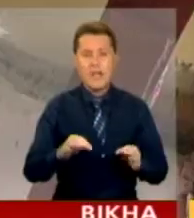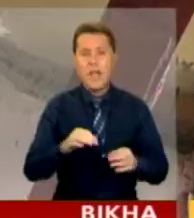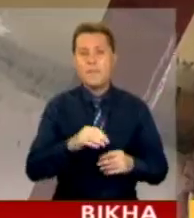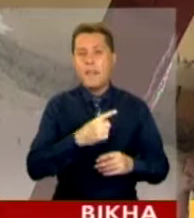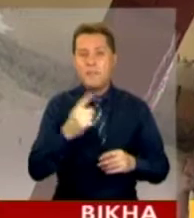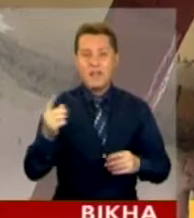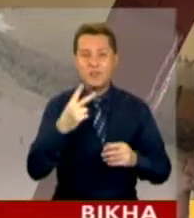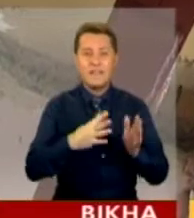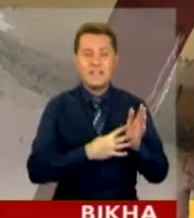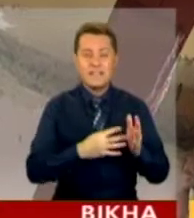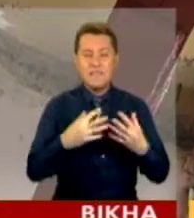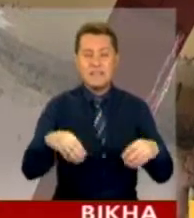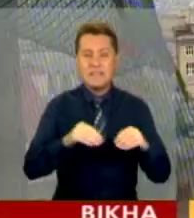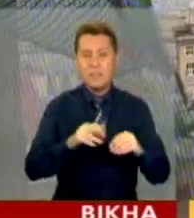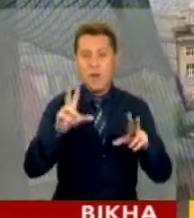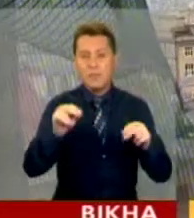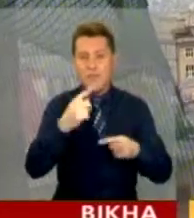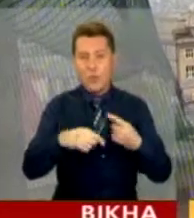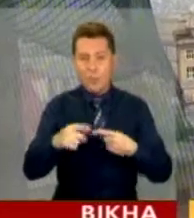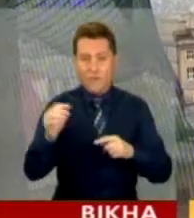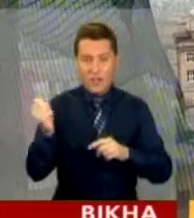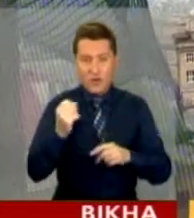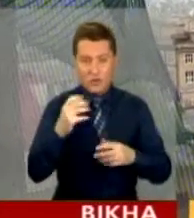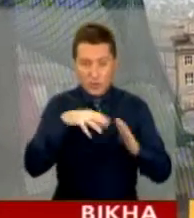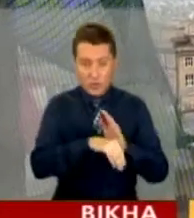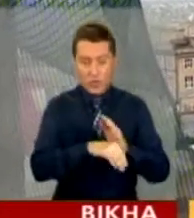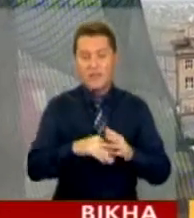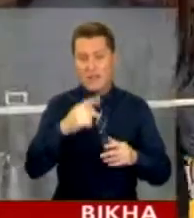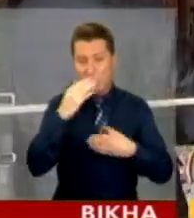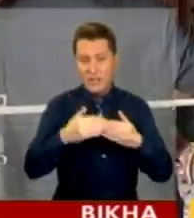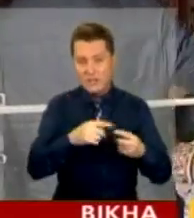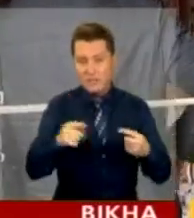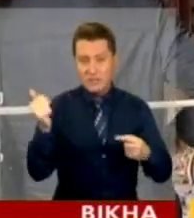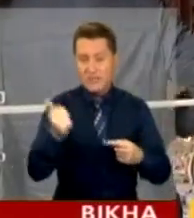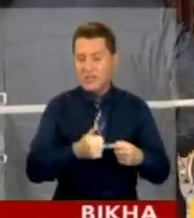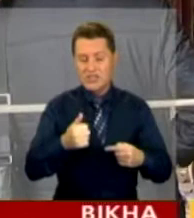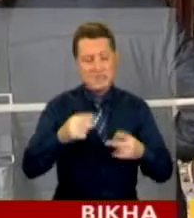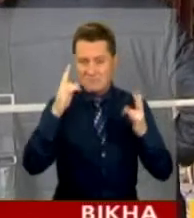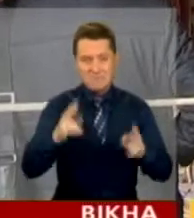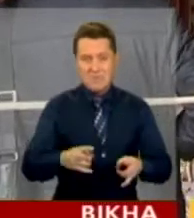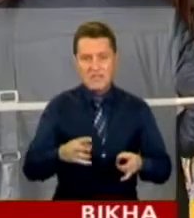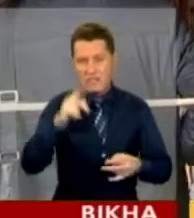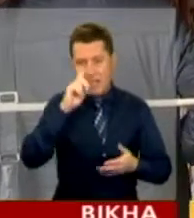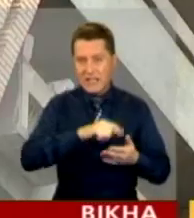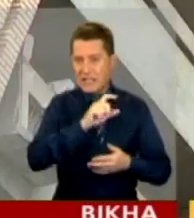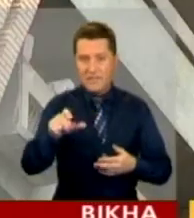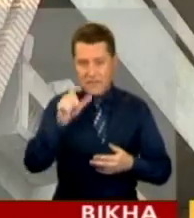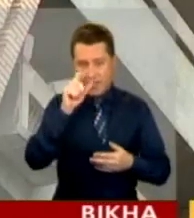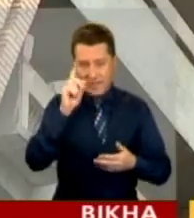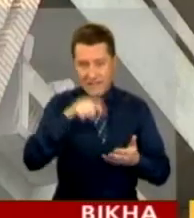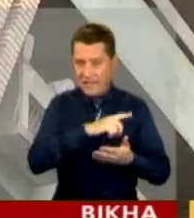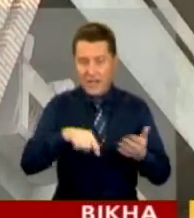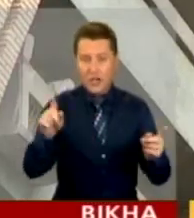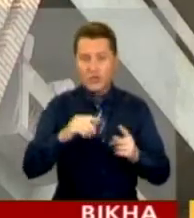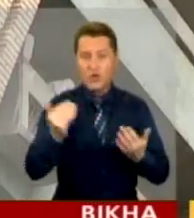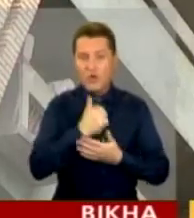обіцяють повернути до їхніх квартир найближчими тижнями. Самі постраждалі не вірять, що новий рік зустрінуть у власних домівках. Бо з